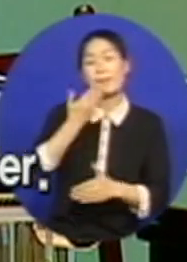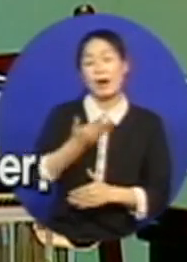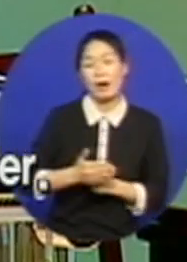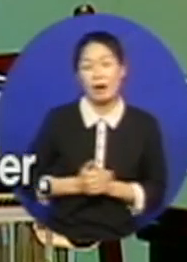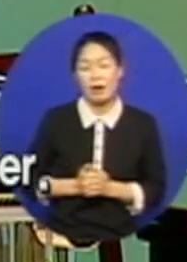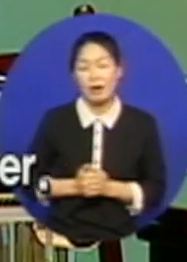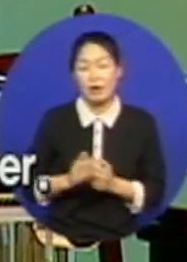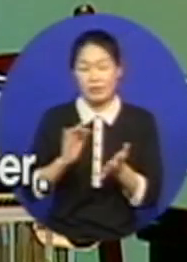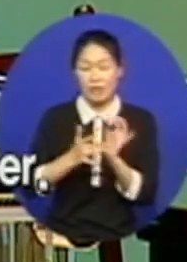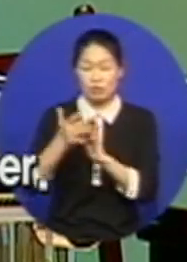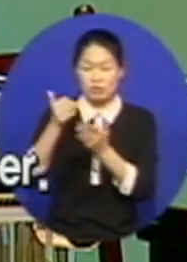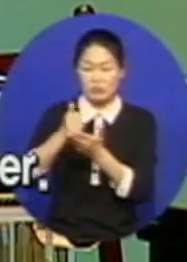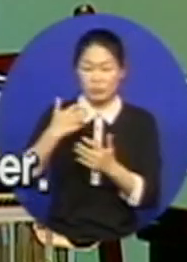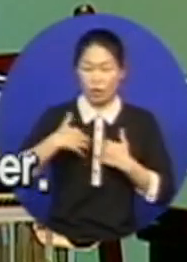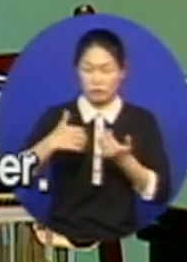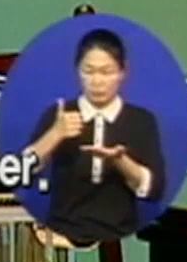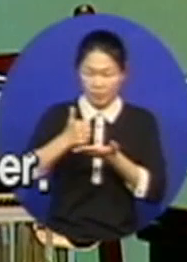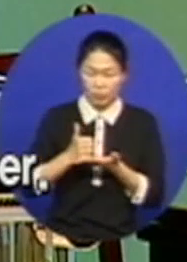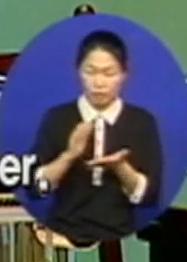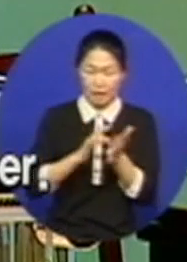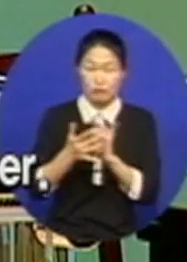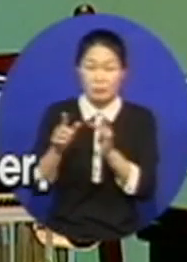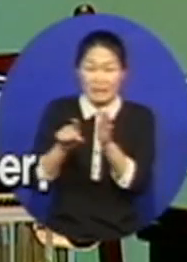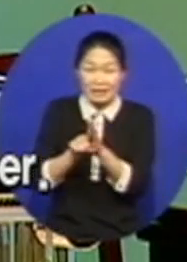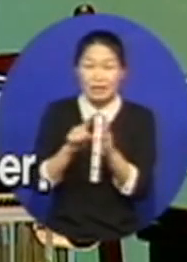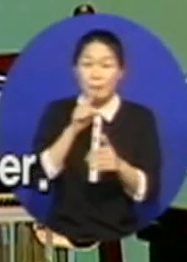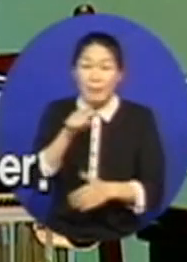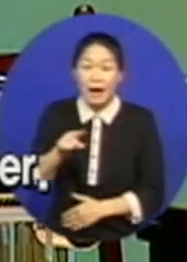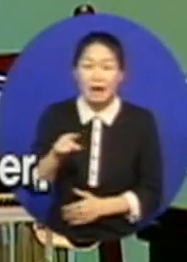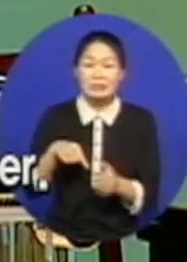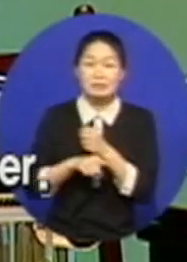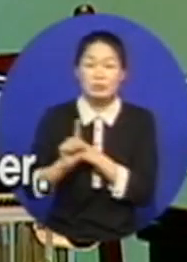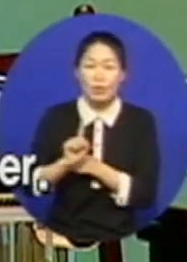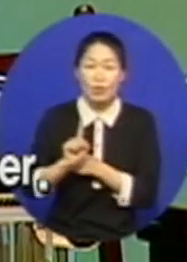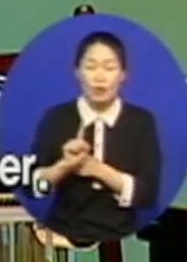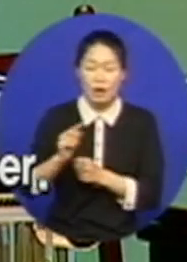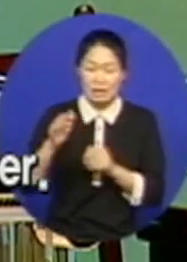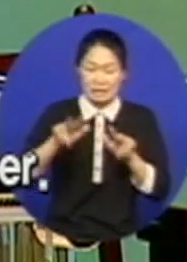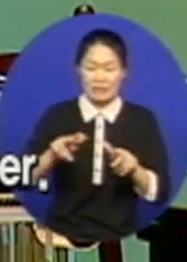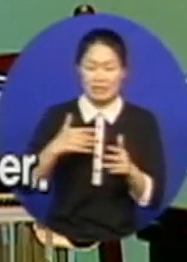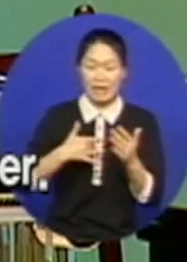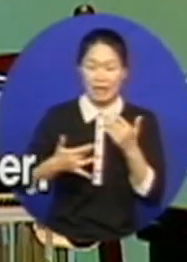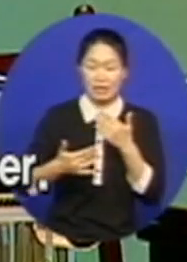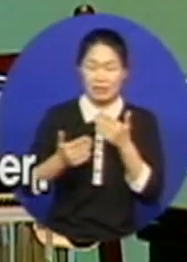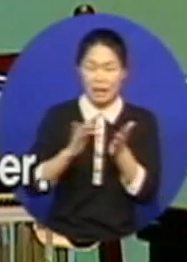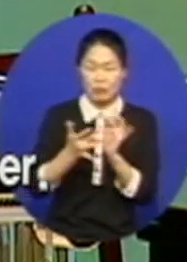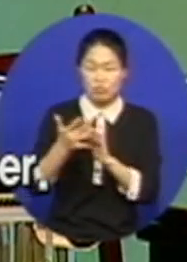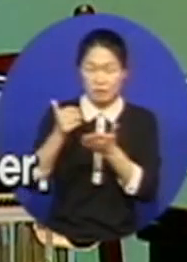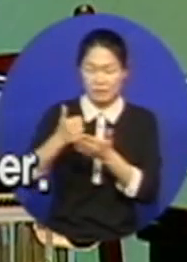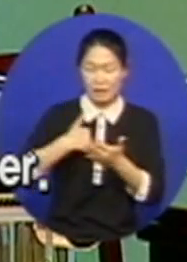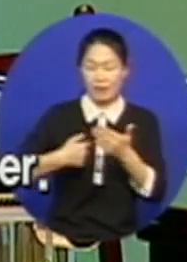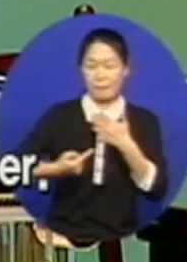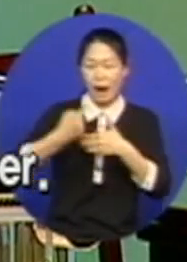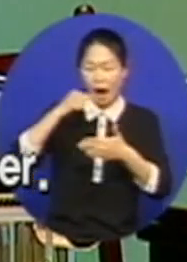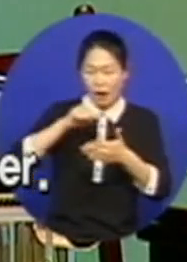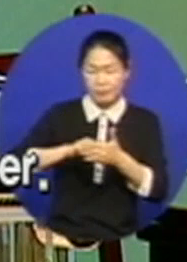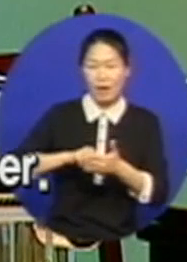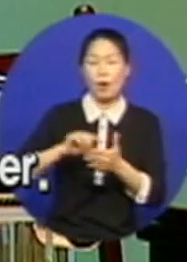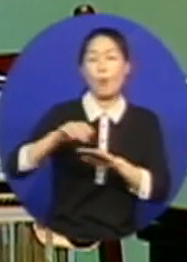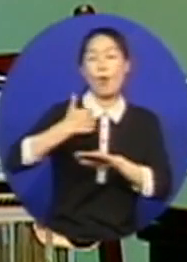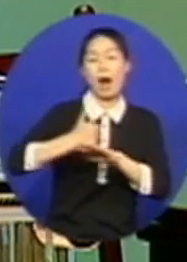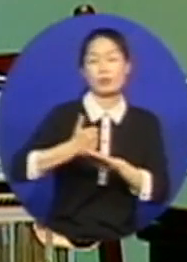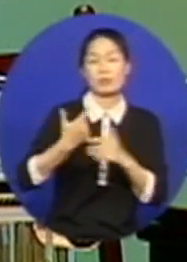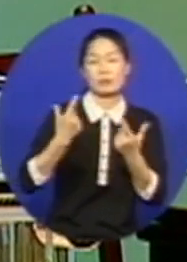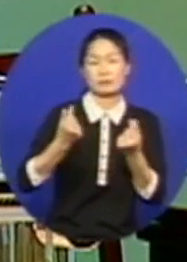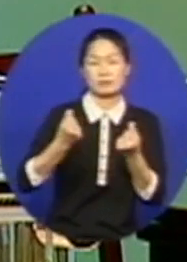예수님 영접하고 예수님 믿는 다는 말은 이제는 예수님이 내 마음의 왕이 시 라는 거예요 예수님이 내